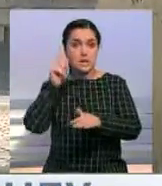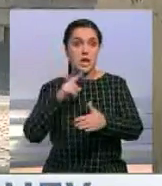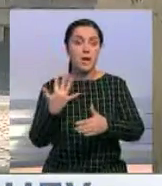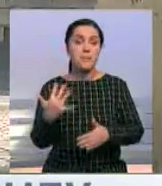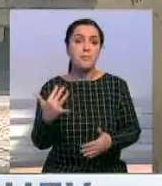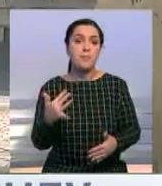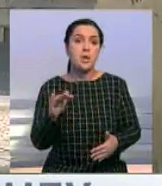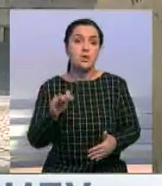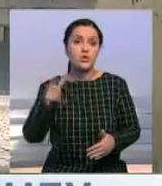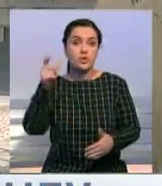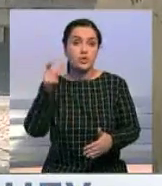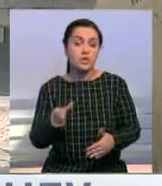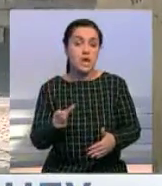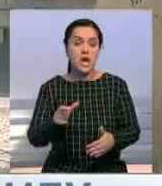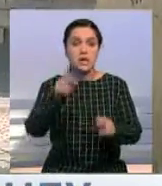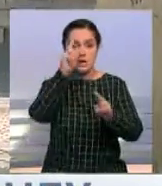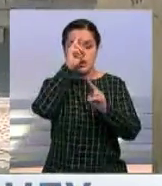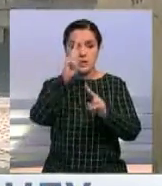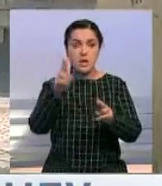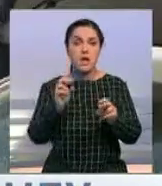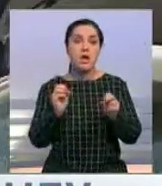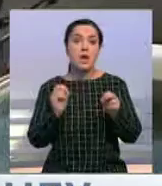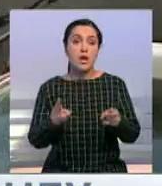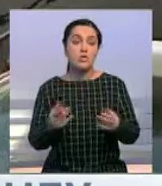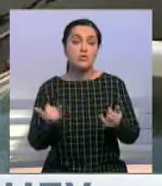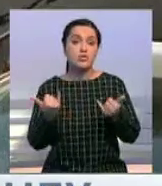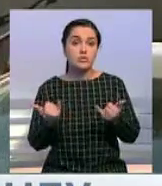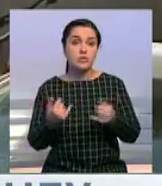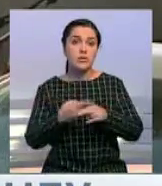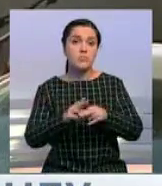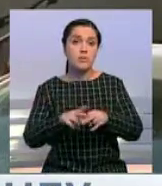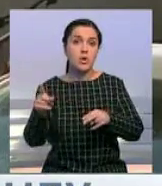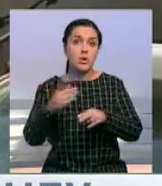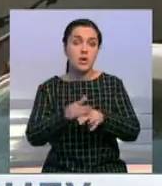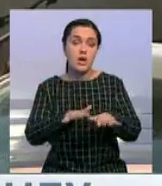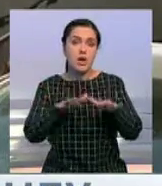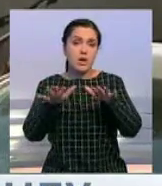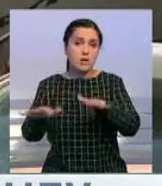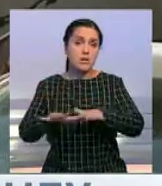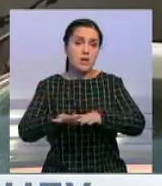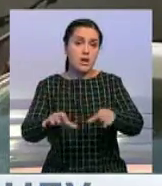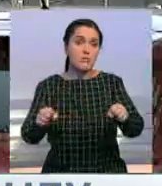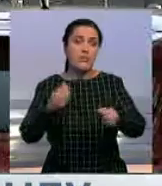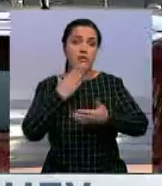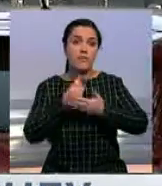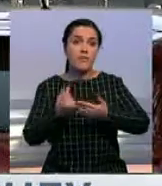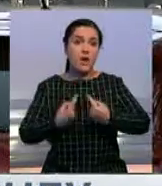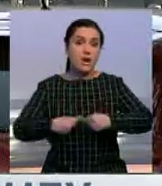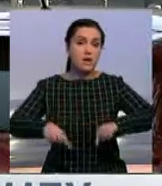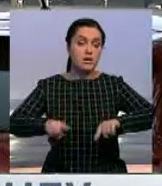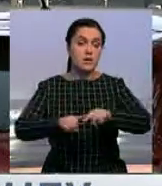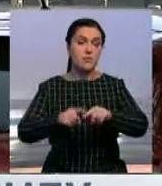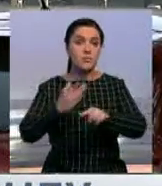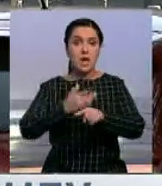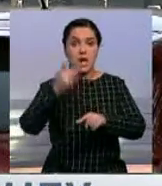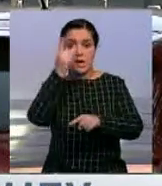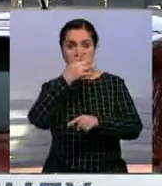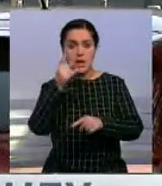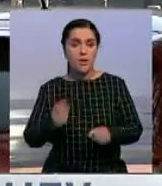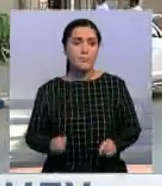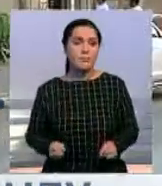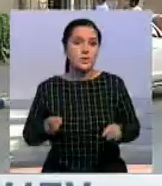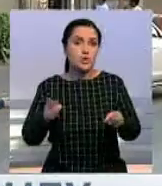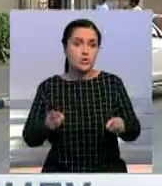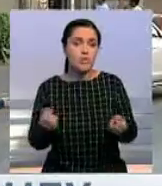тысяч, никак не могли придумать. Нелегалы тем временем заселили несколько районов Тель-Авива, там образовался своеобразный анклав. Высокий уровень